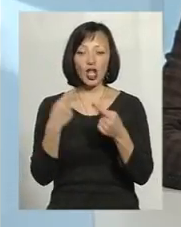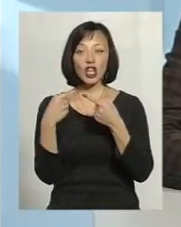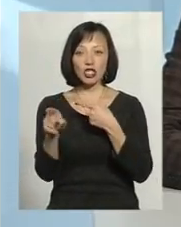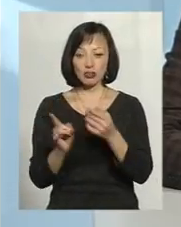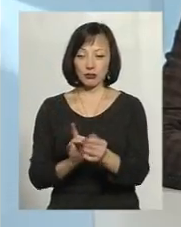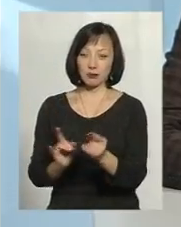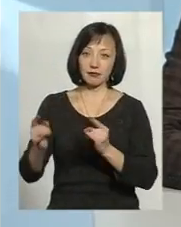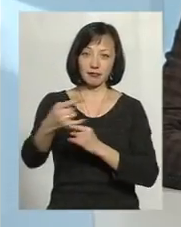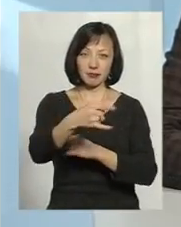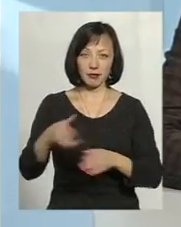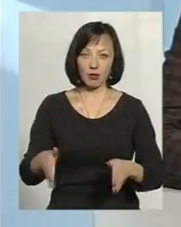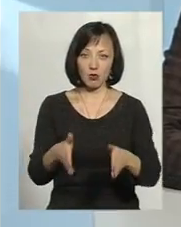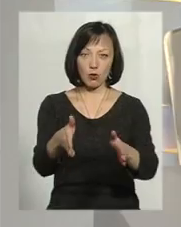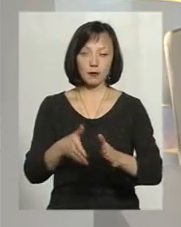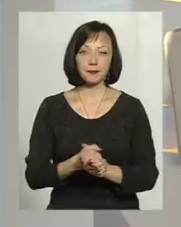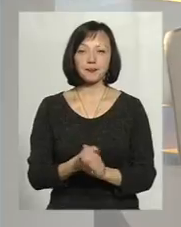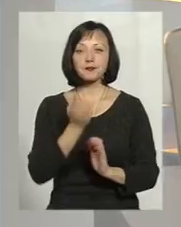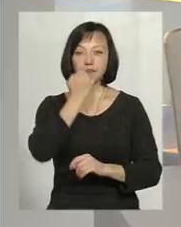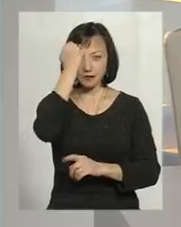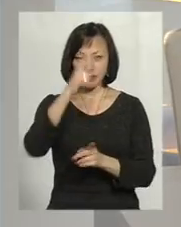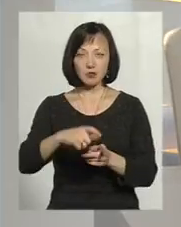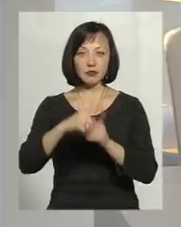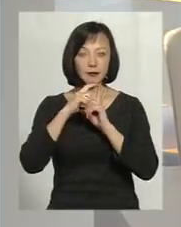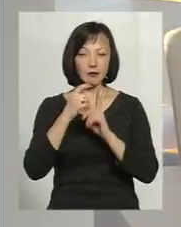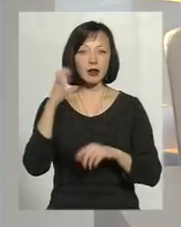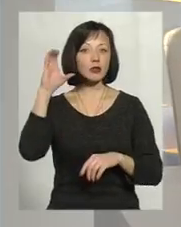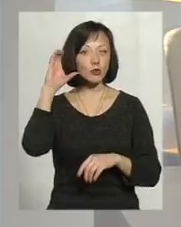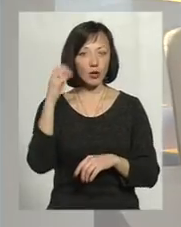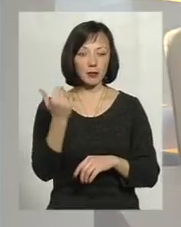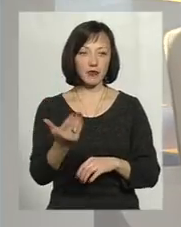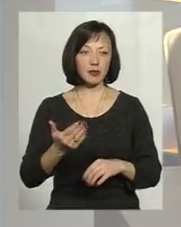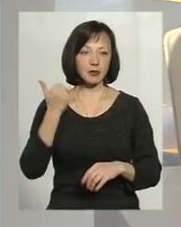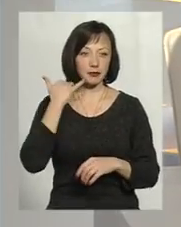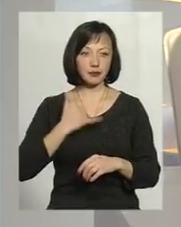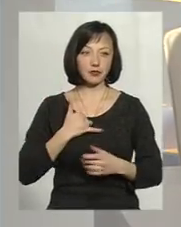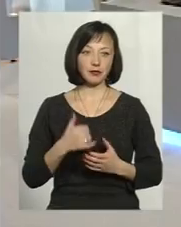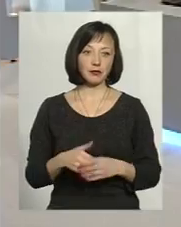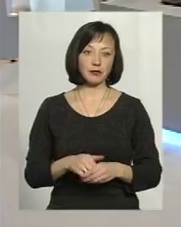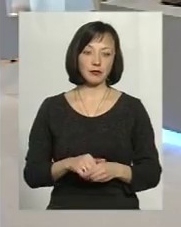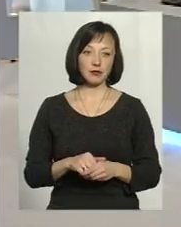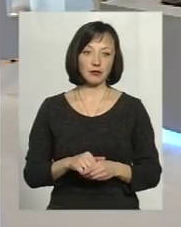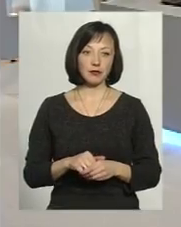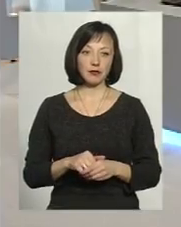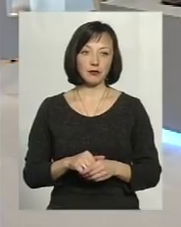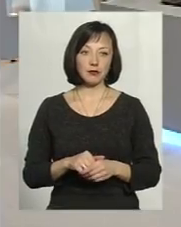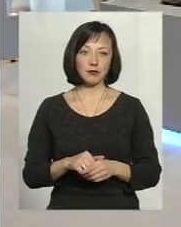транспортний потік. Дякую за відповідь. 61-90-60. Слухаємо дозвонювача. Говоріть, будь ласка.